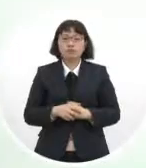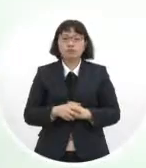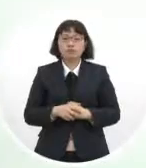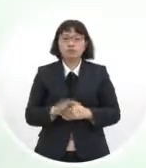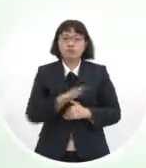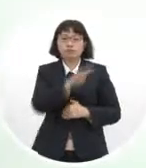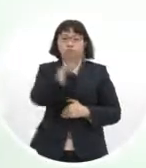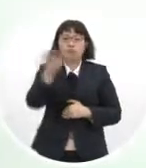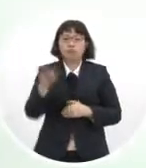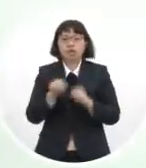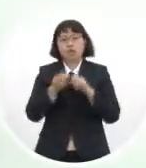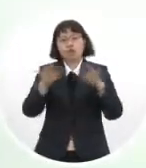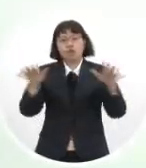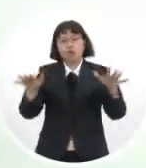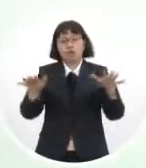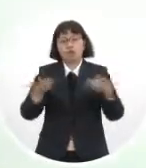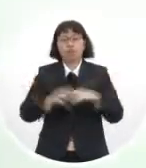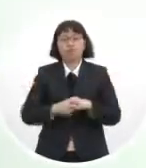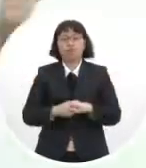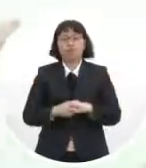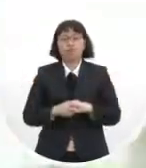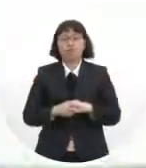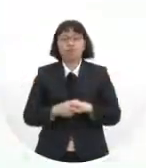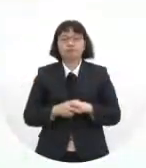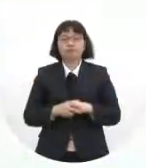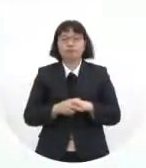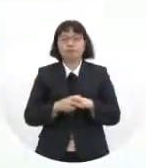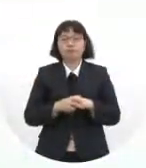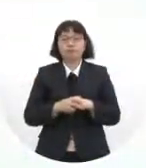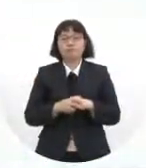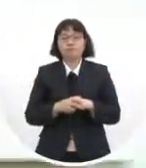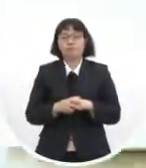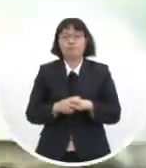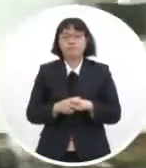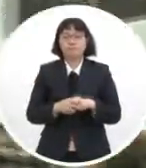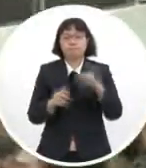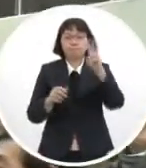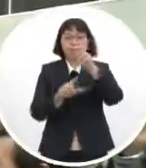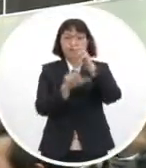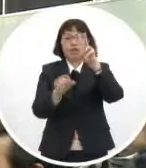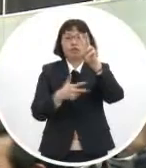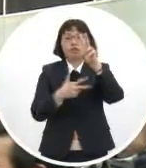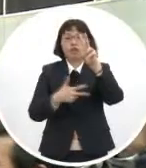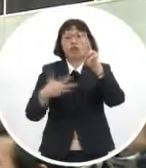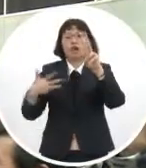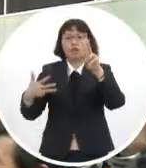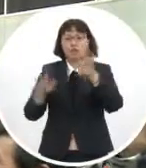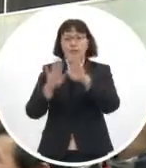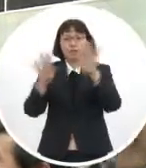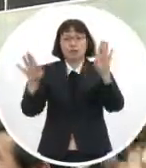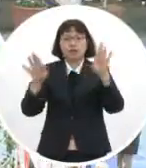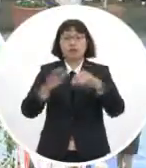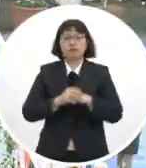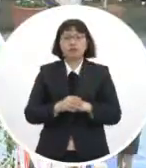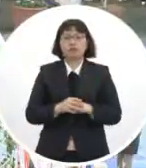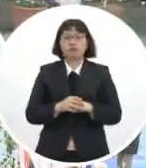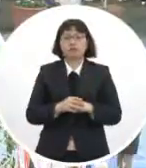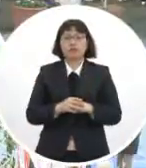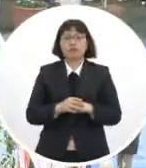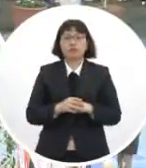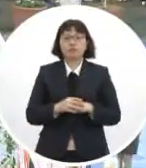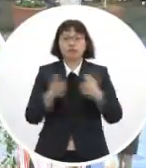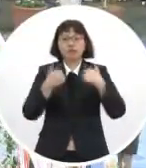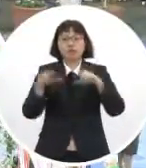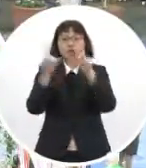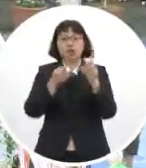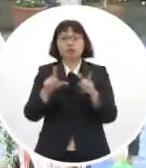みんなで広げよう。せーの、エコアクション。 2月7日、8日に開催されたのが、日